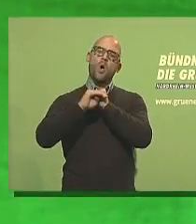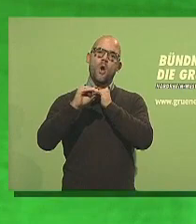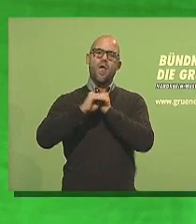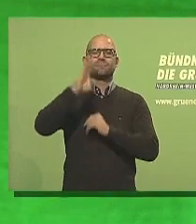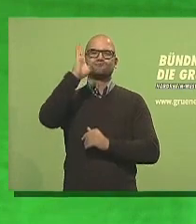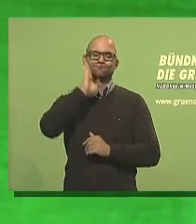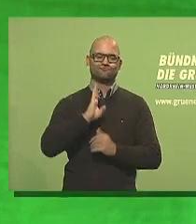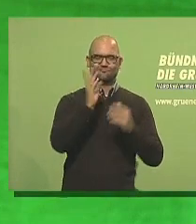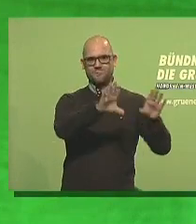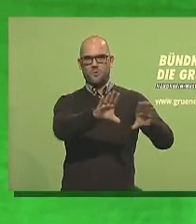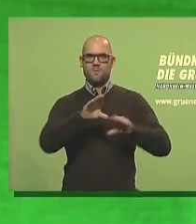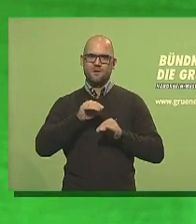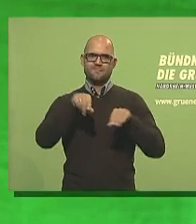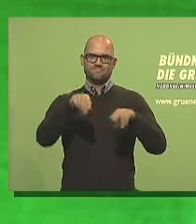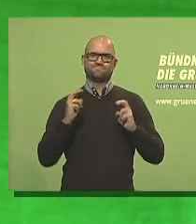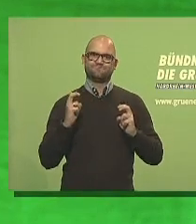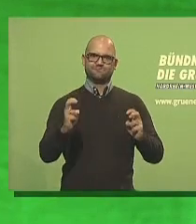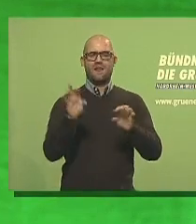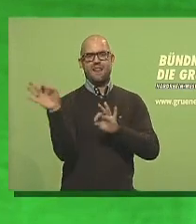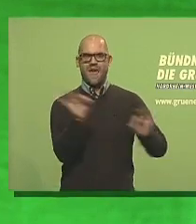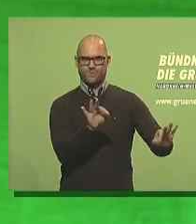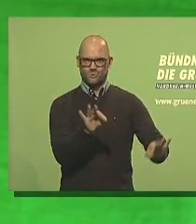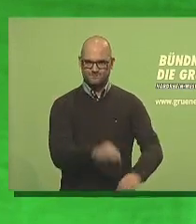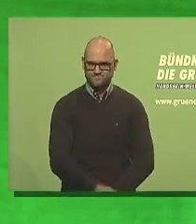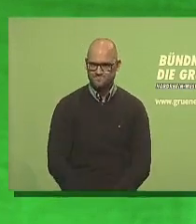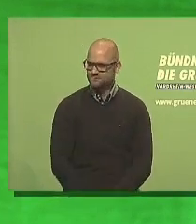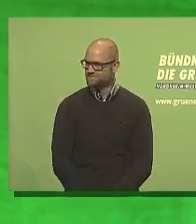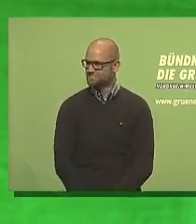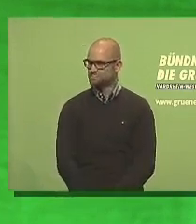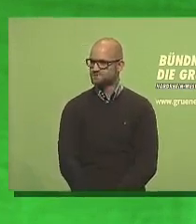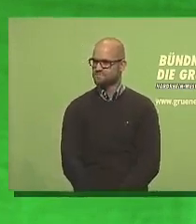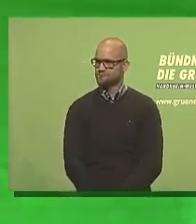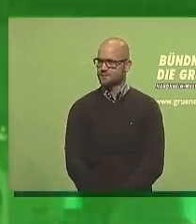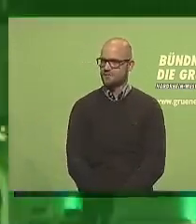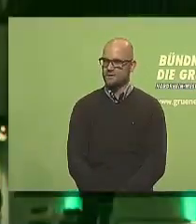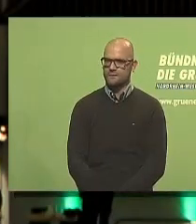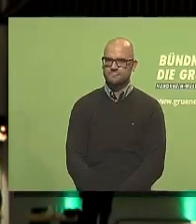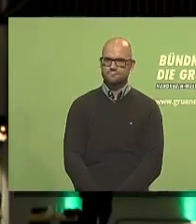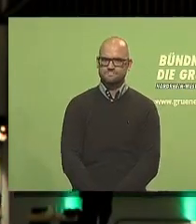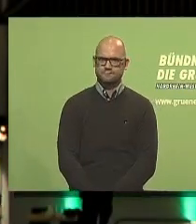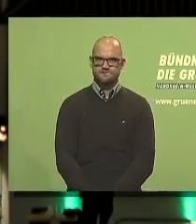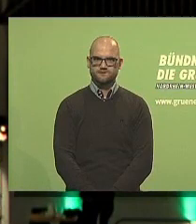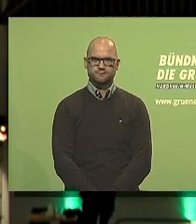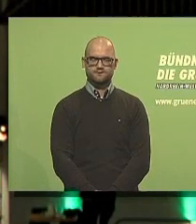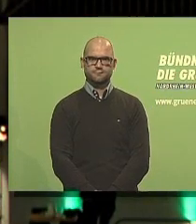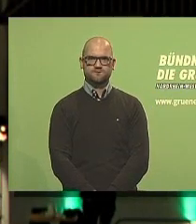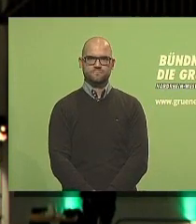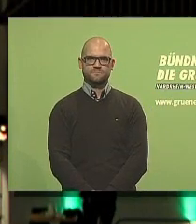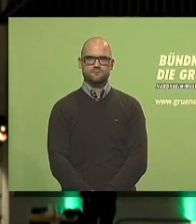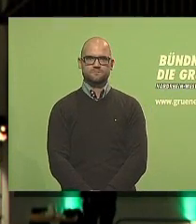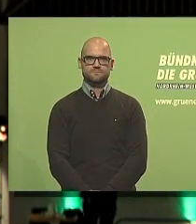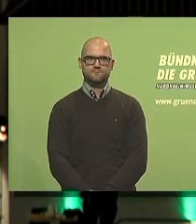die Sitzungsleitung zu übernehmen.